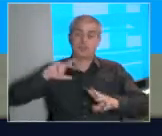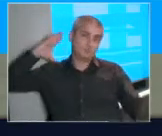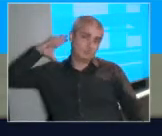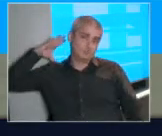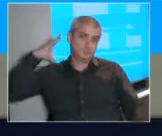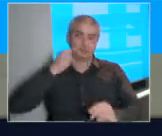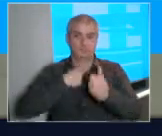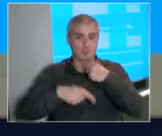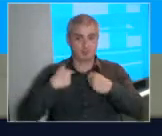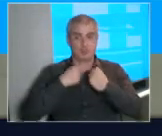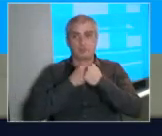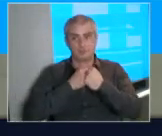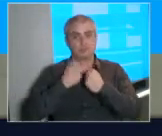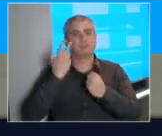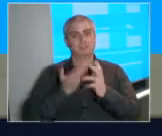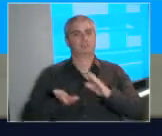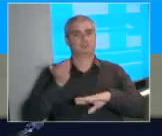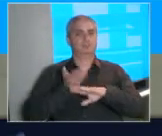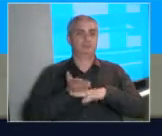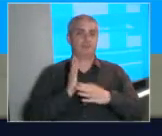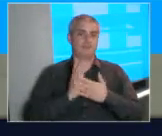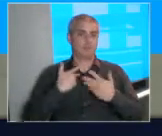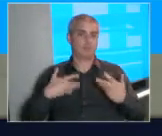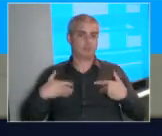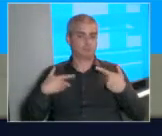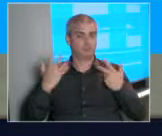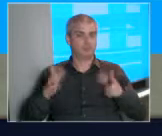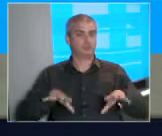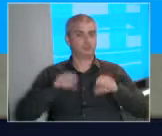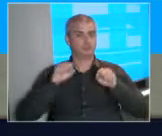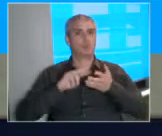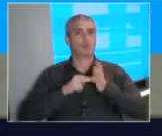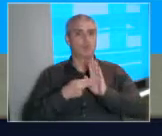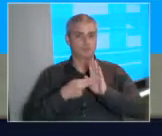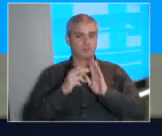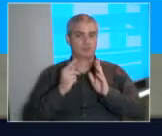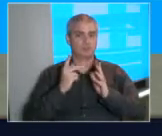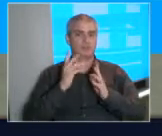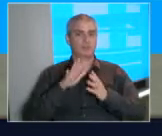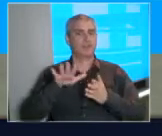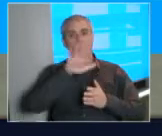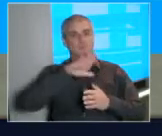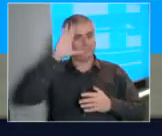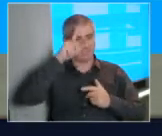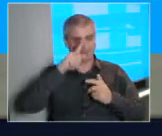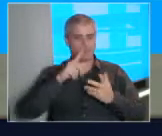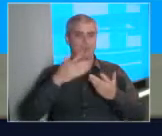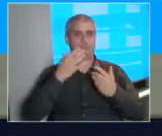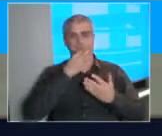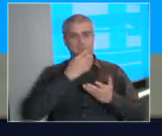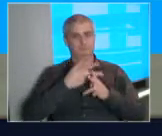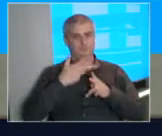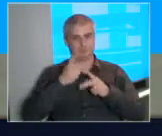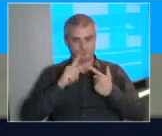השנים שאנחנו נלחמים למענו, יעבירו כבר. אנחנו נשמח מאוד גם שיאמצו את התוכנית להבראת מפרץ חיפה, ויאמצו את התוכנית